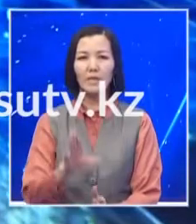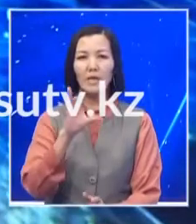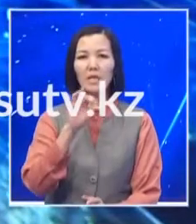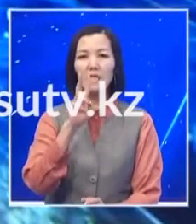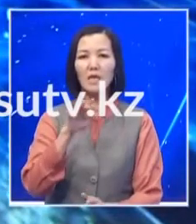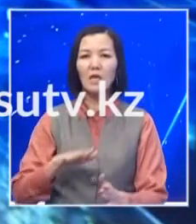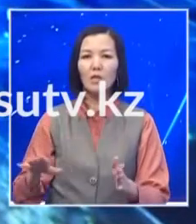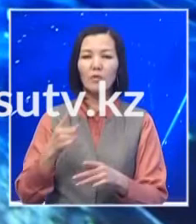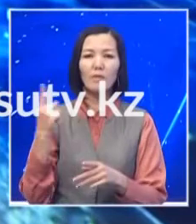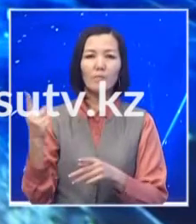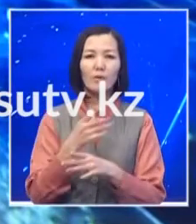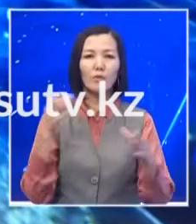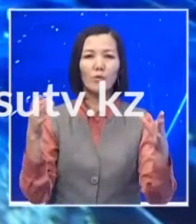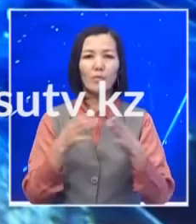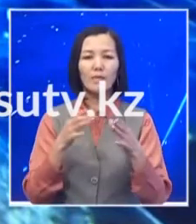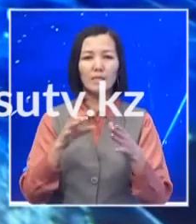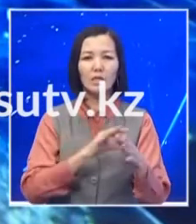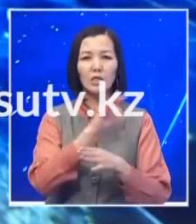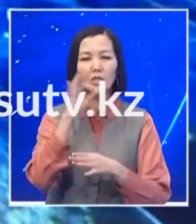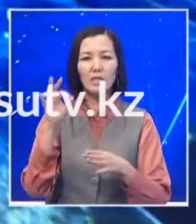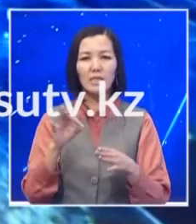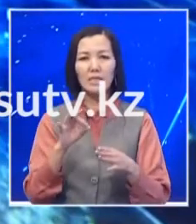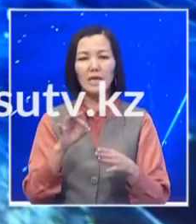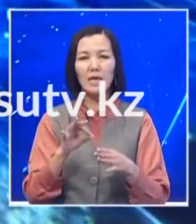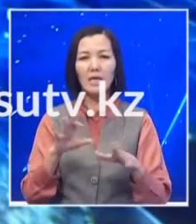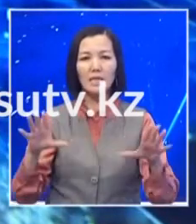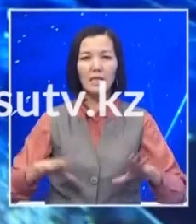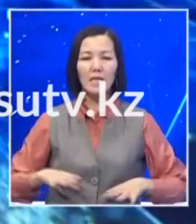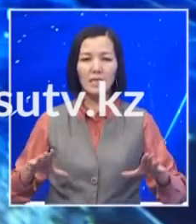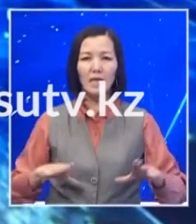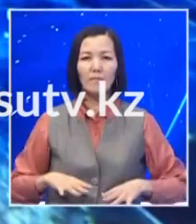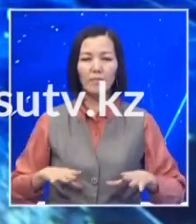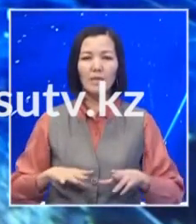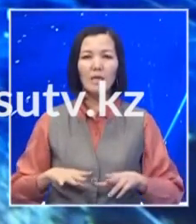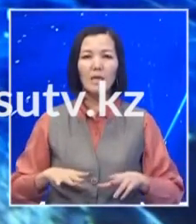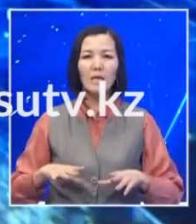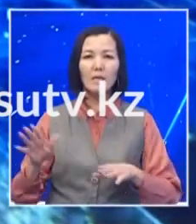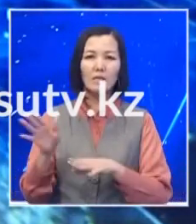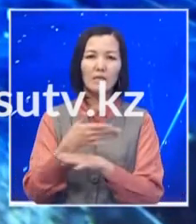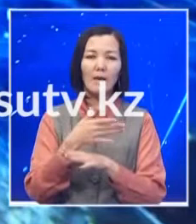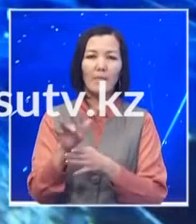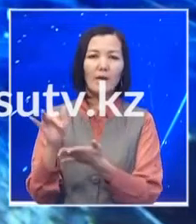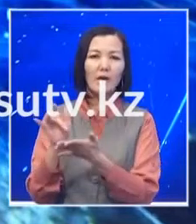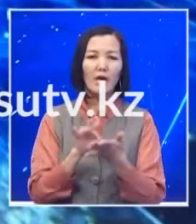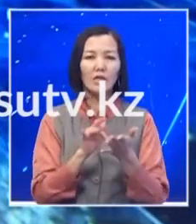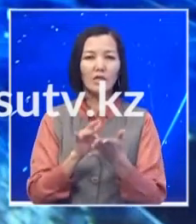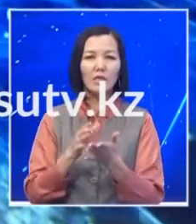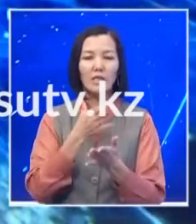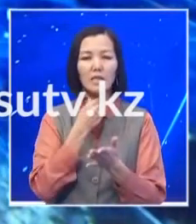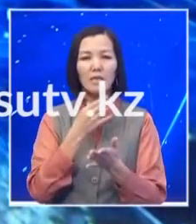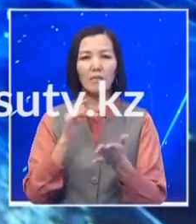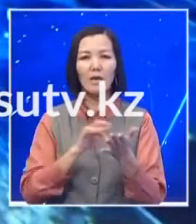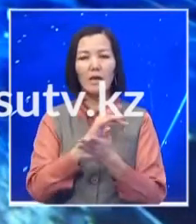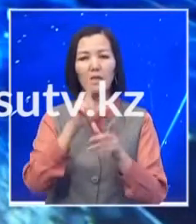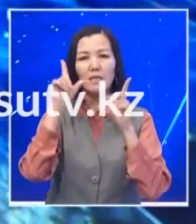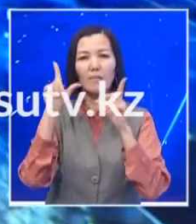Сарқан ауданының бір топ азаматы еліміздің шығысына қарай салт атпен сапарға шықты. Олар 10 күн ішінде Семей қаласына барып, кері қайтуды жоспарлап